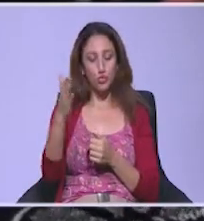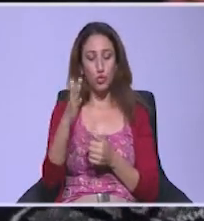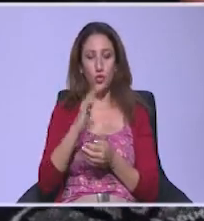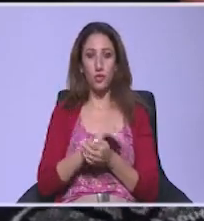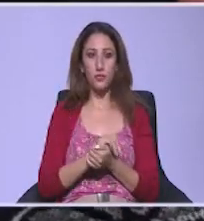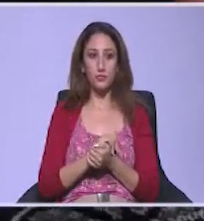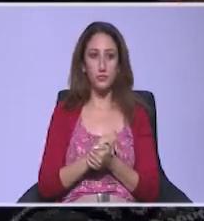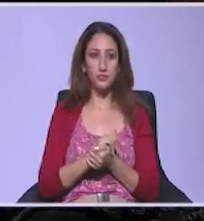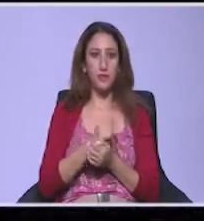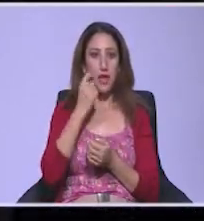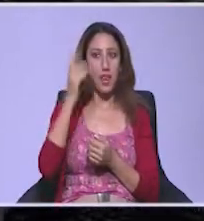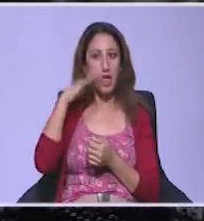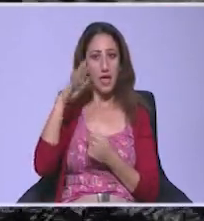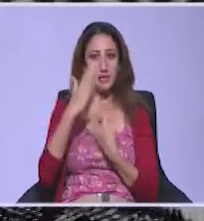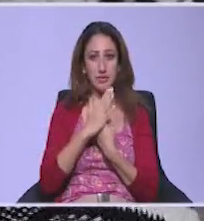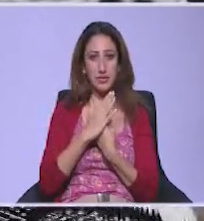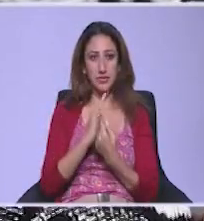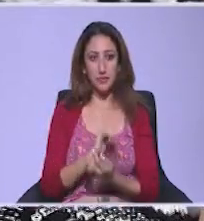الناس اللي وقفوا جنب مني.